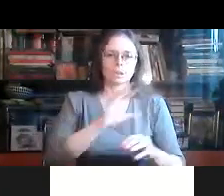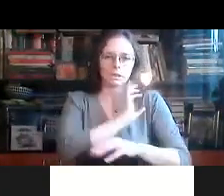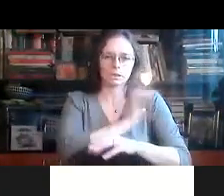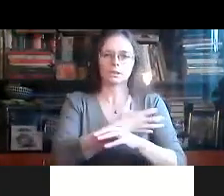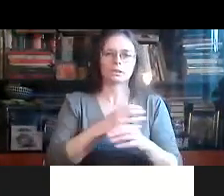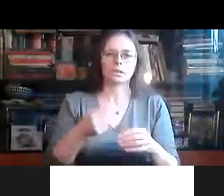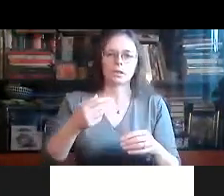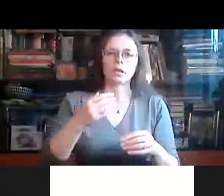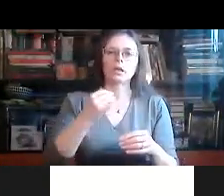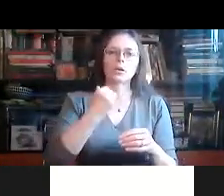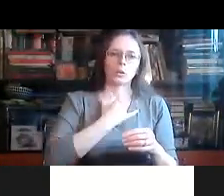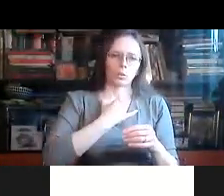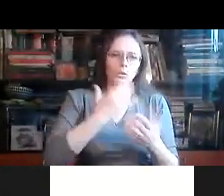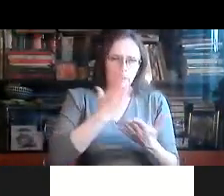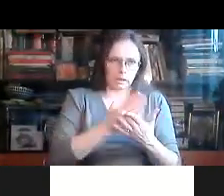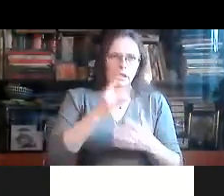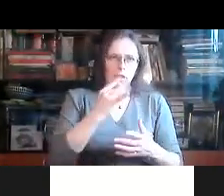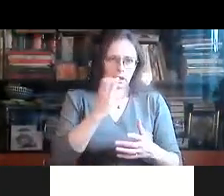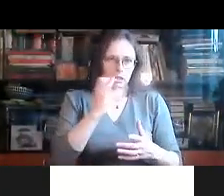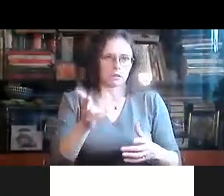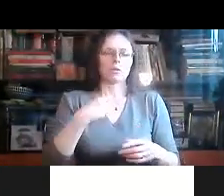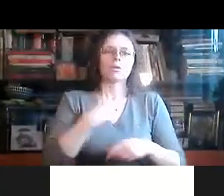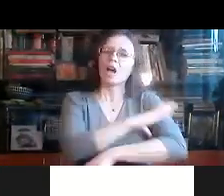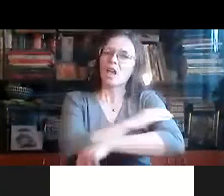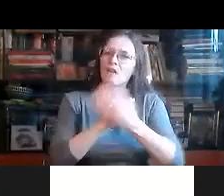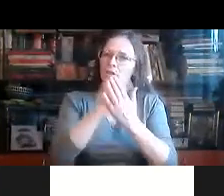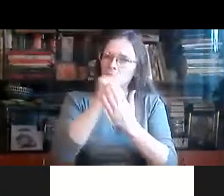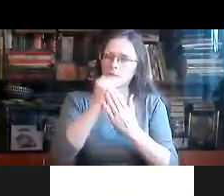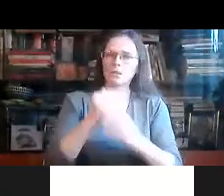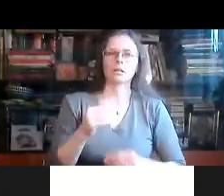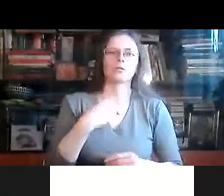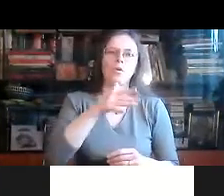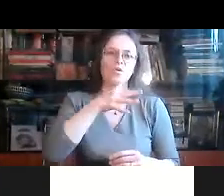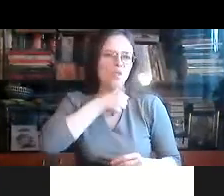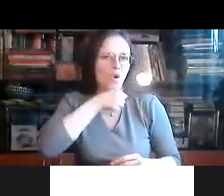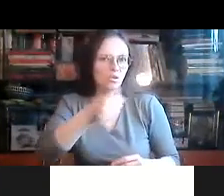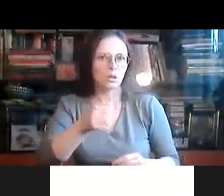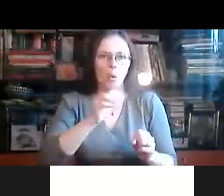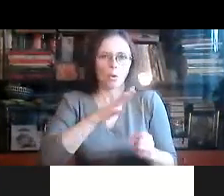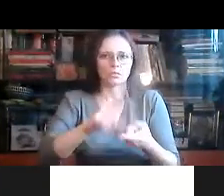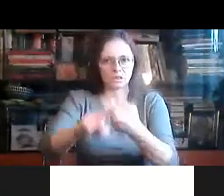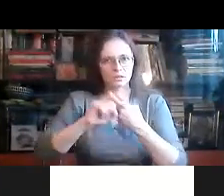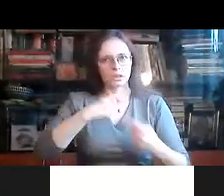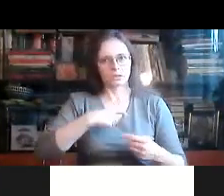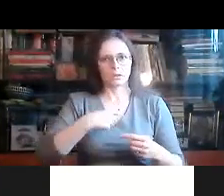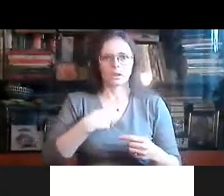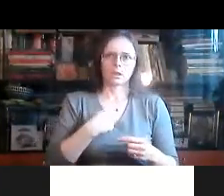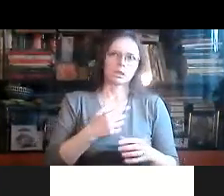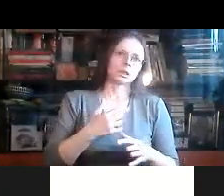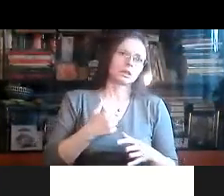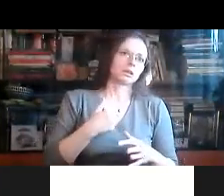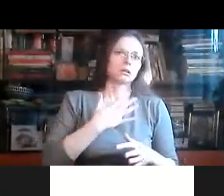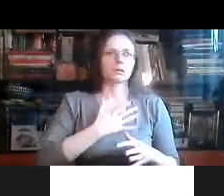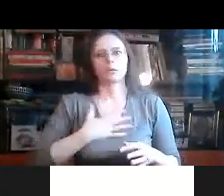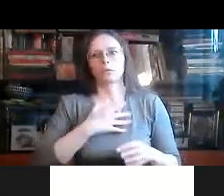это будет смерть просто, как бы, да? Вот, и понимаю, что этот вирус может прийти как как бы в любой момент, и поэтому это все очень